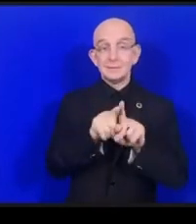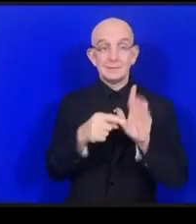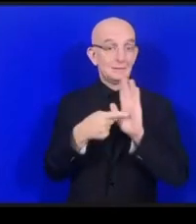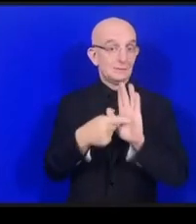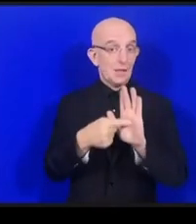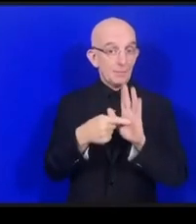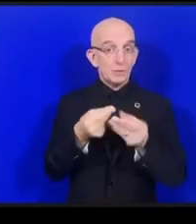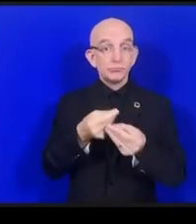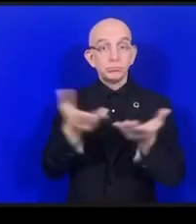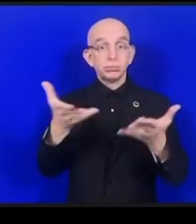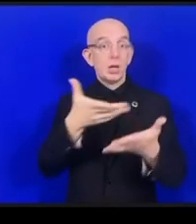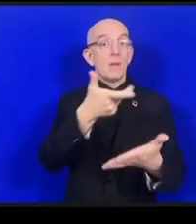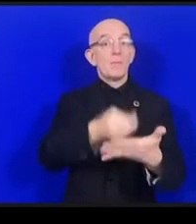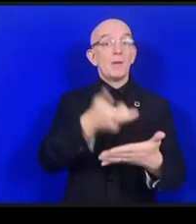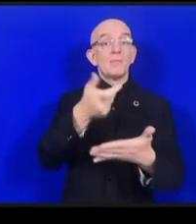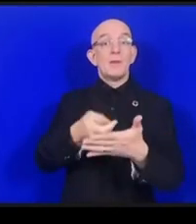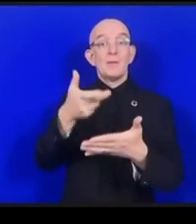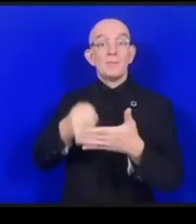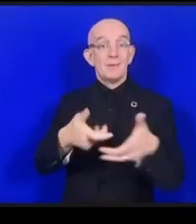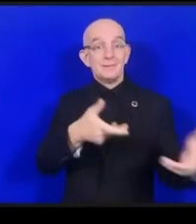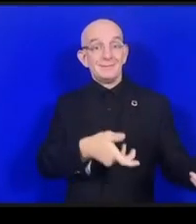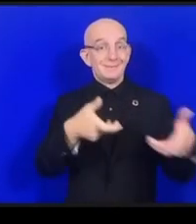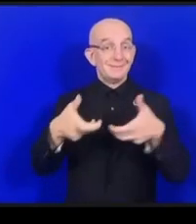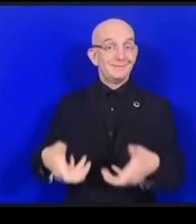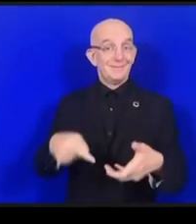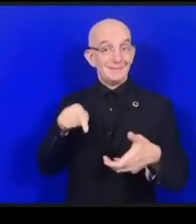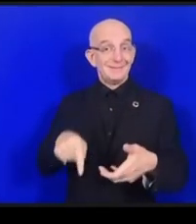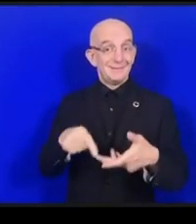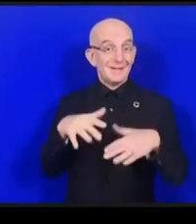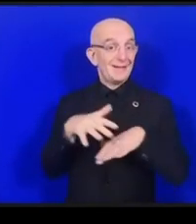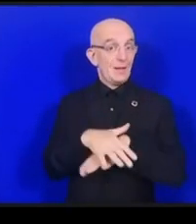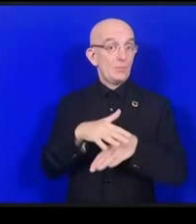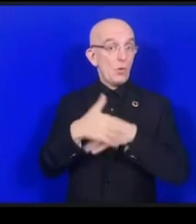и когда к примеру сотрудники